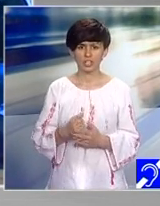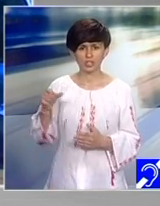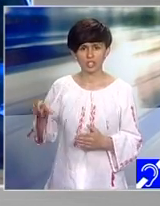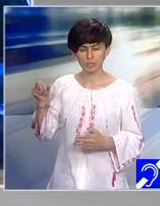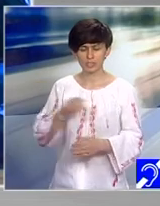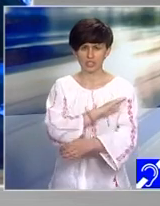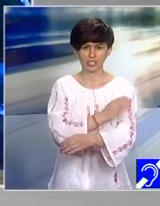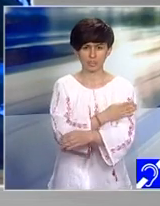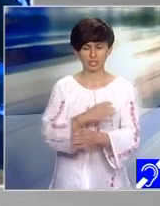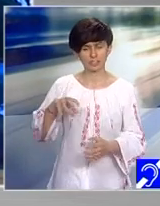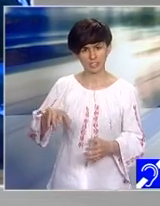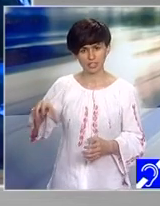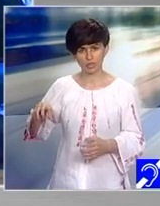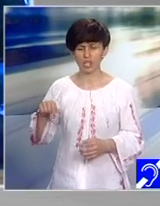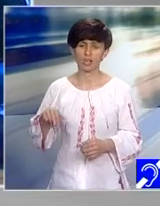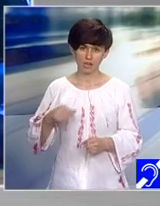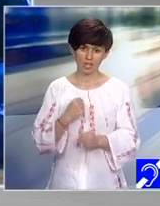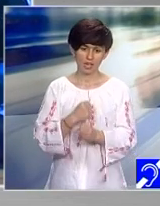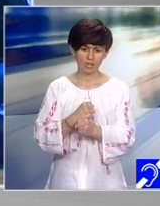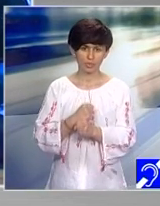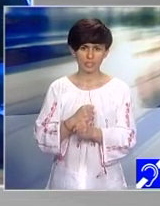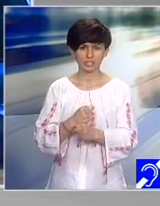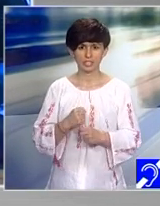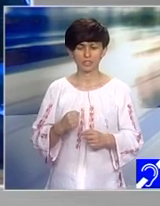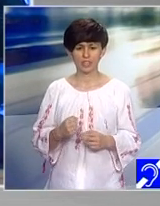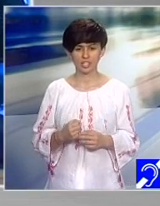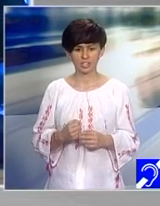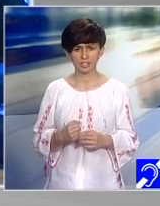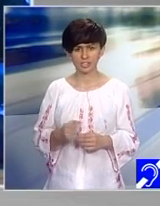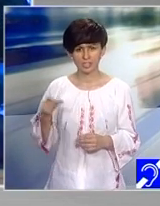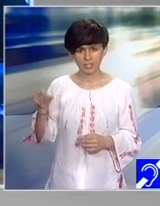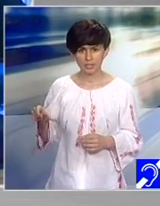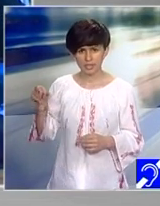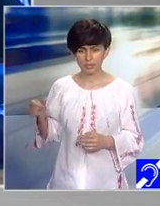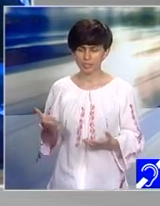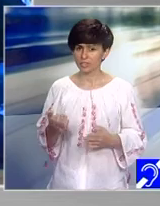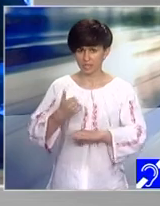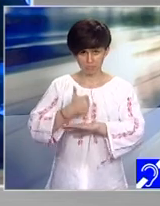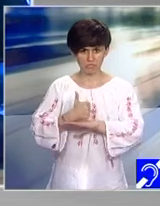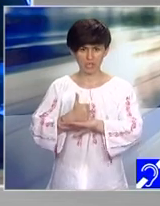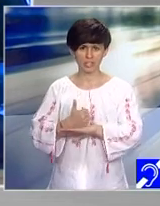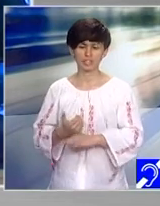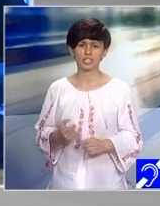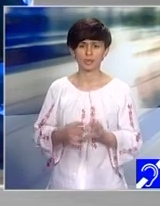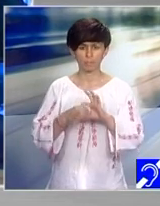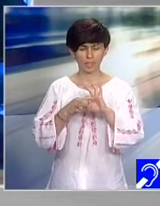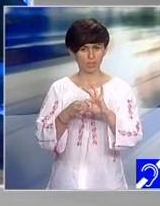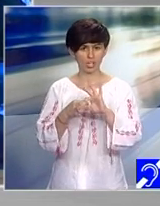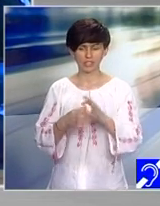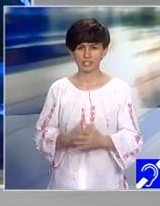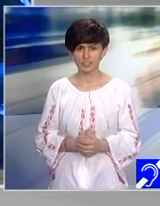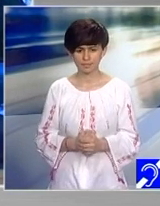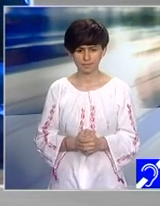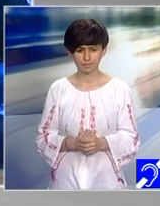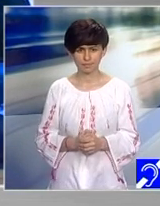și județeană și așa, acum se fac... se caută locomotivele. Da, se caută lideri, se caută coaliții, cine cum.